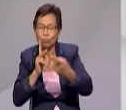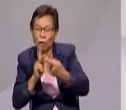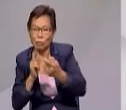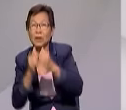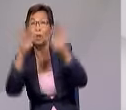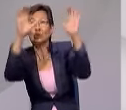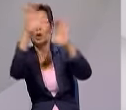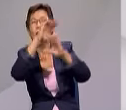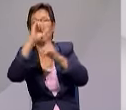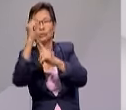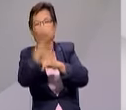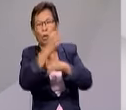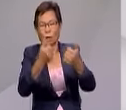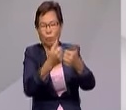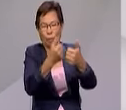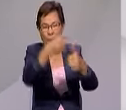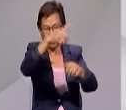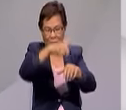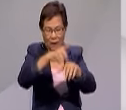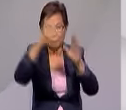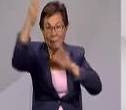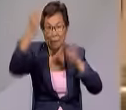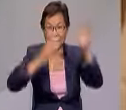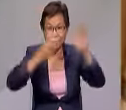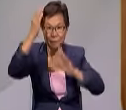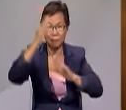cuaca serta suasana kejohanan di sini.